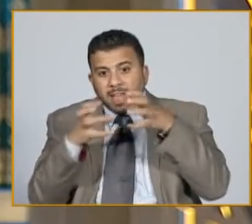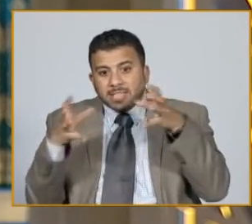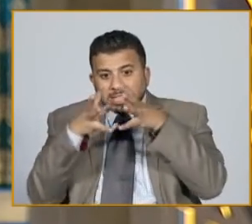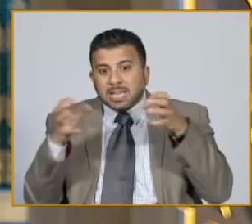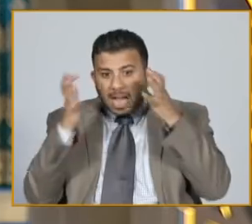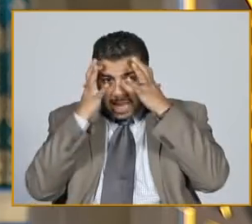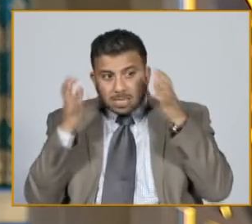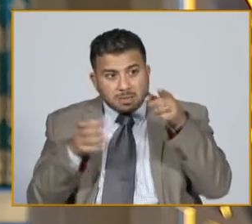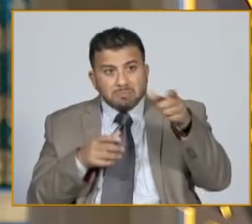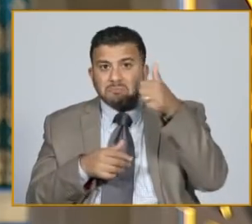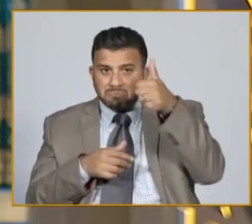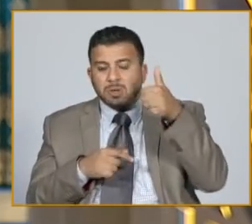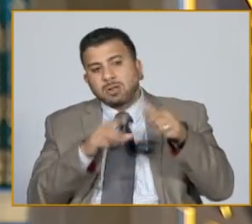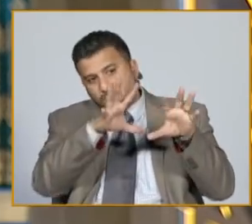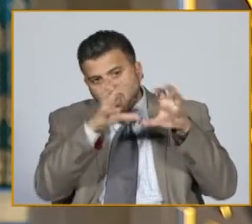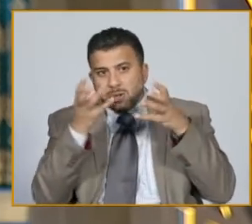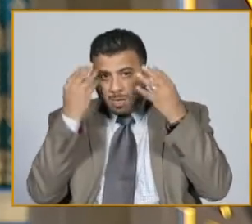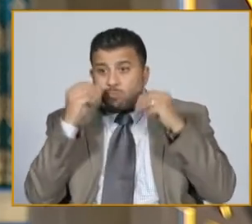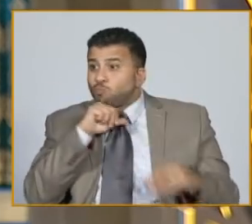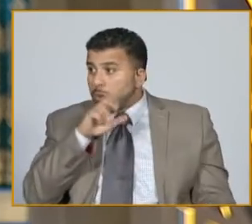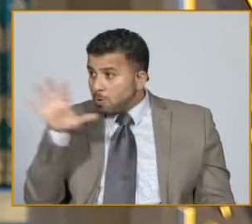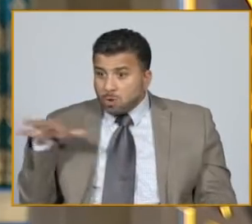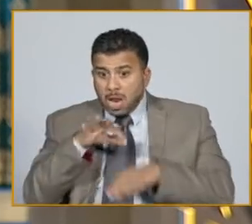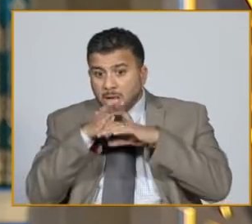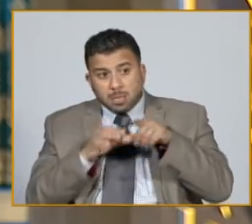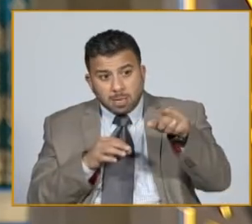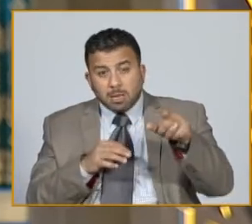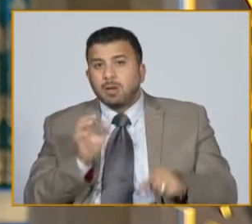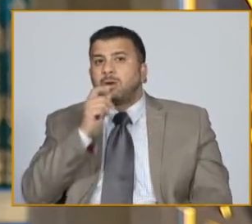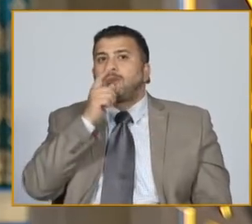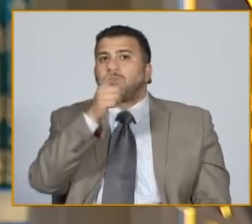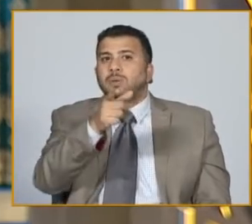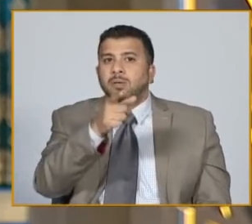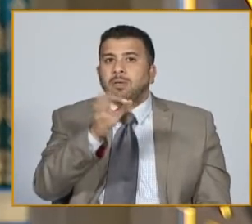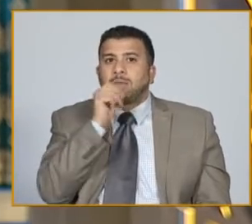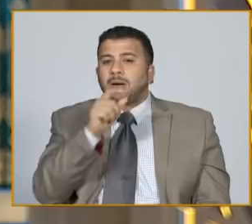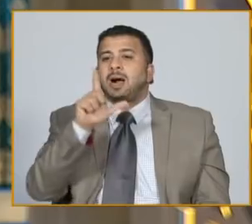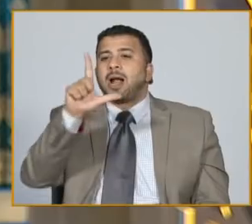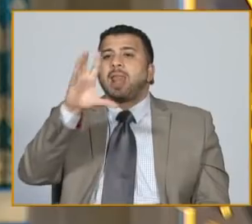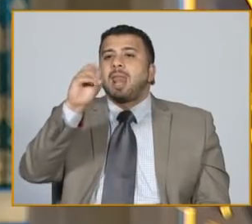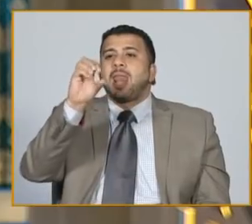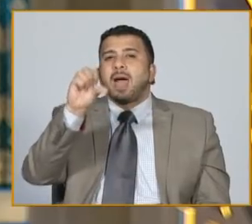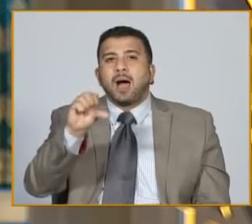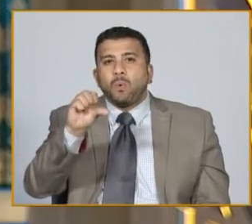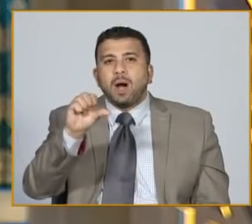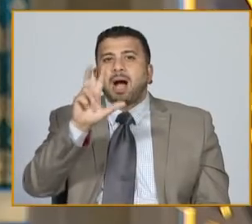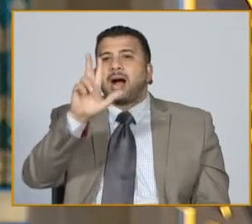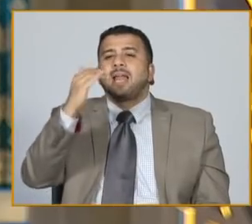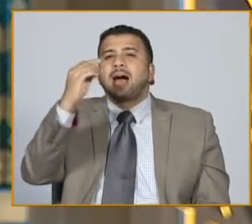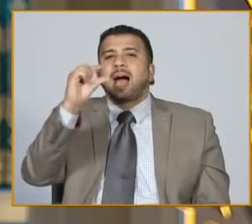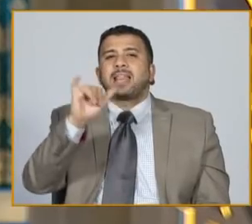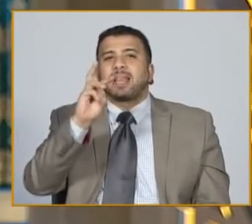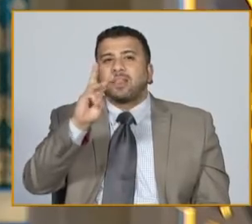والعلم خذوا منه. جاء ابن مسعود فأقسم بالله الذي لا إله إلا هو أن لهو الحديث هنا المقصود فيه